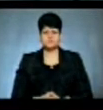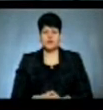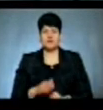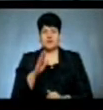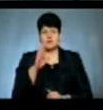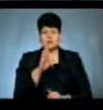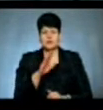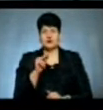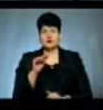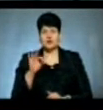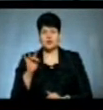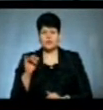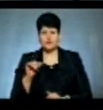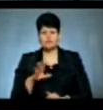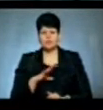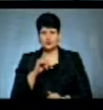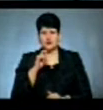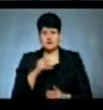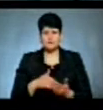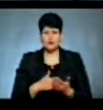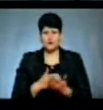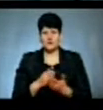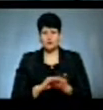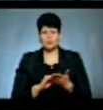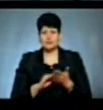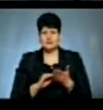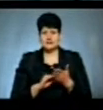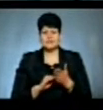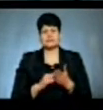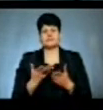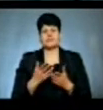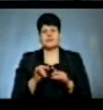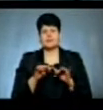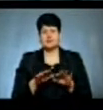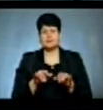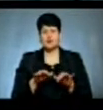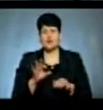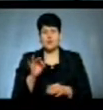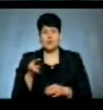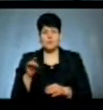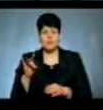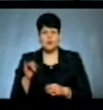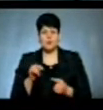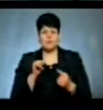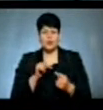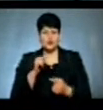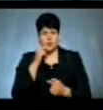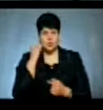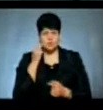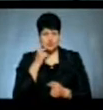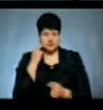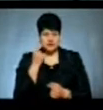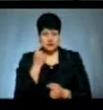В'ячеслав Чорновіл був українським політиком, публіцистом, літературним критиком, діячем руху «Опор проти зросійщення та національної